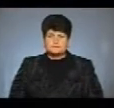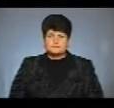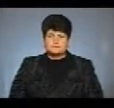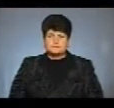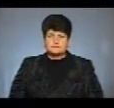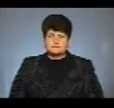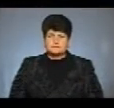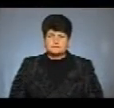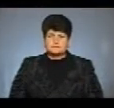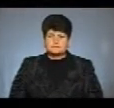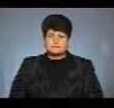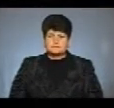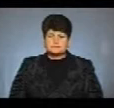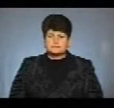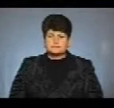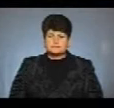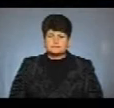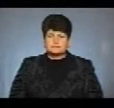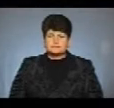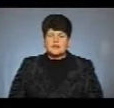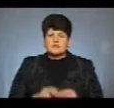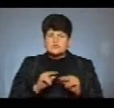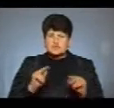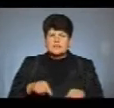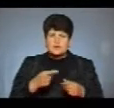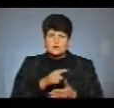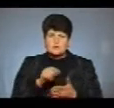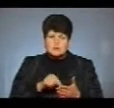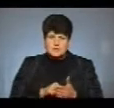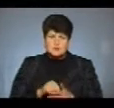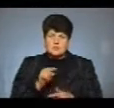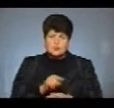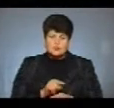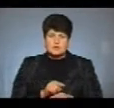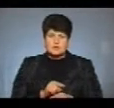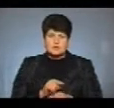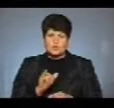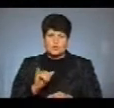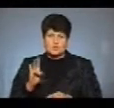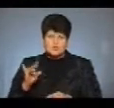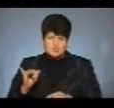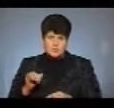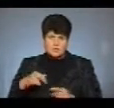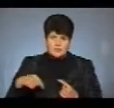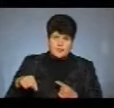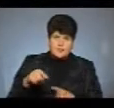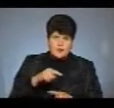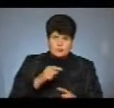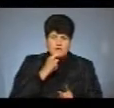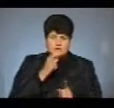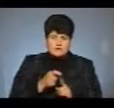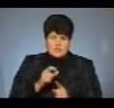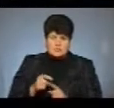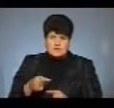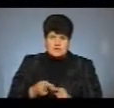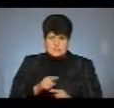You can choose one or another. Вчителі задають питання, тоді учні рухаються навколо і відповідають на ці питання.